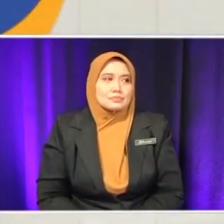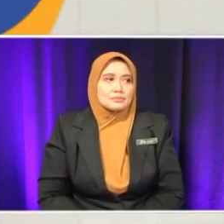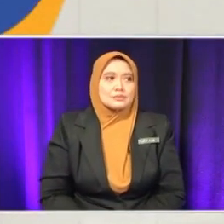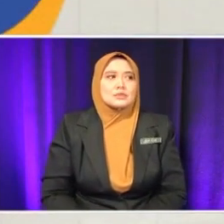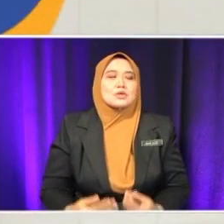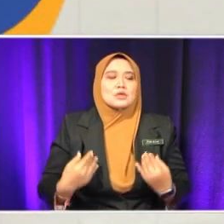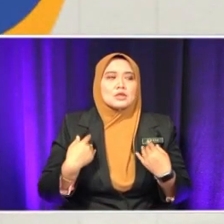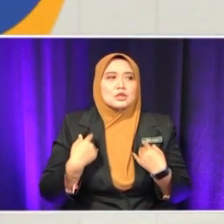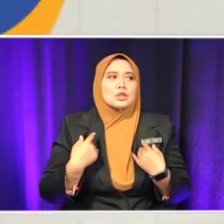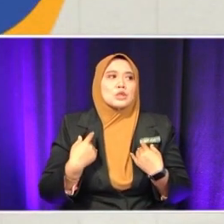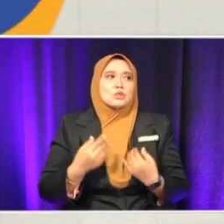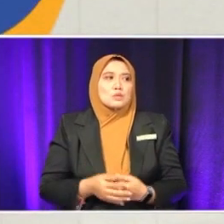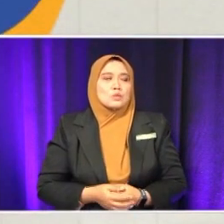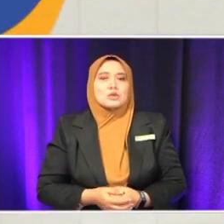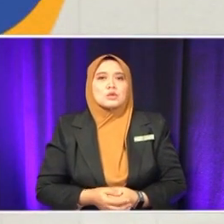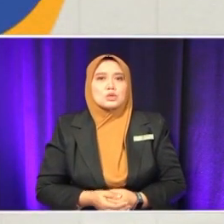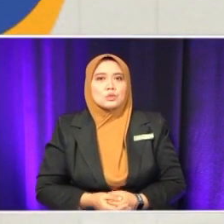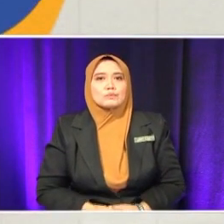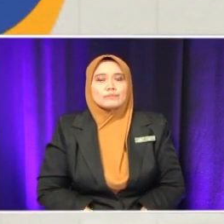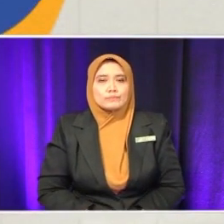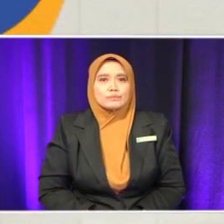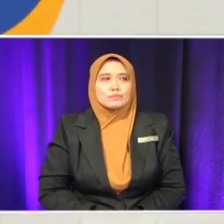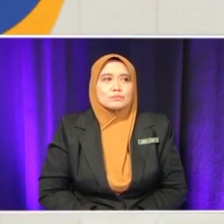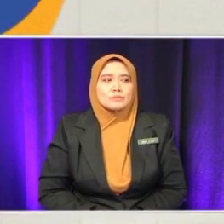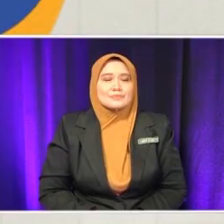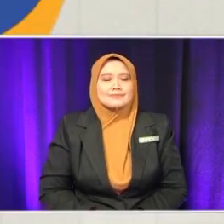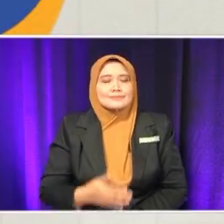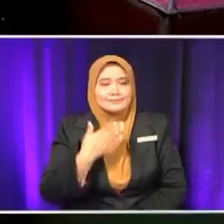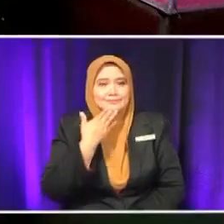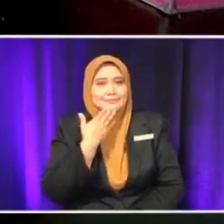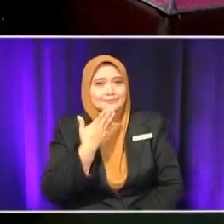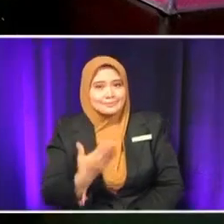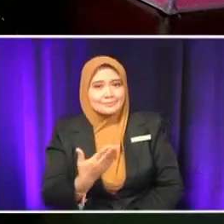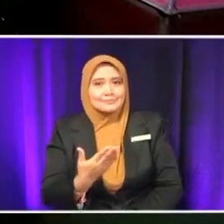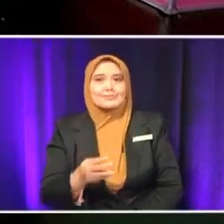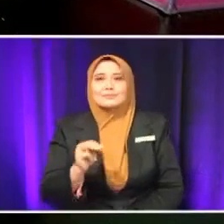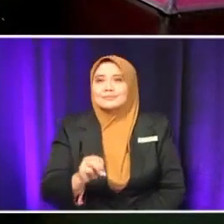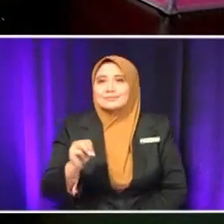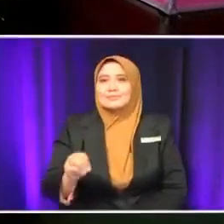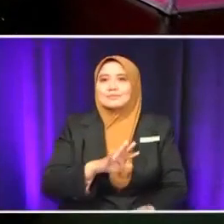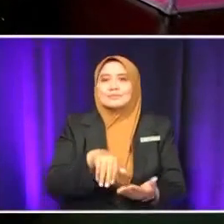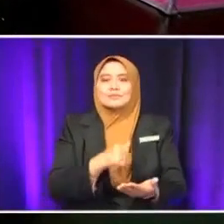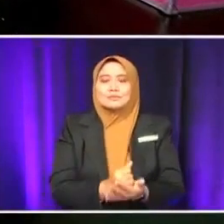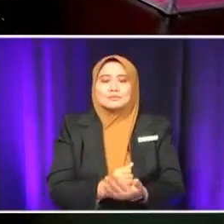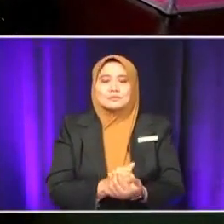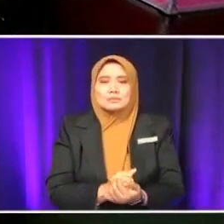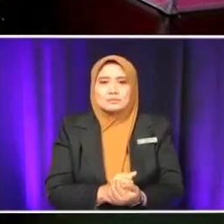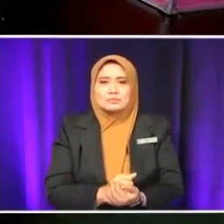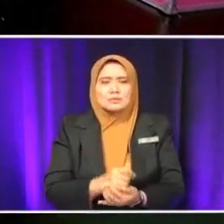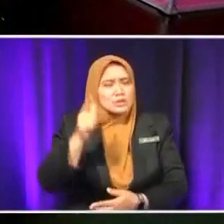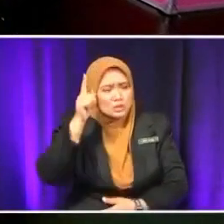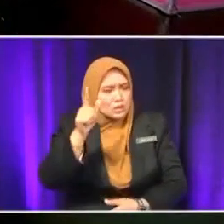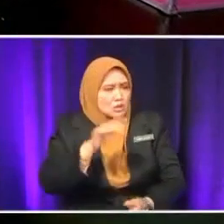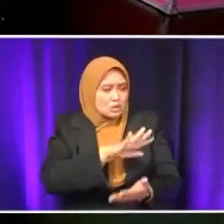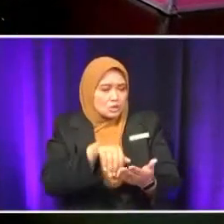mempunyai berbilang tepi atau gelung. Okey, okay. Terima kasih anak-anak murid cikgu. Okay. Nampaknya mereka dah faham